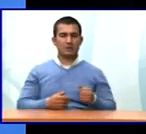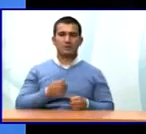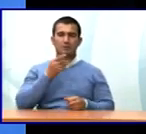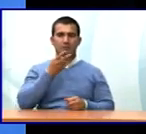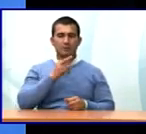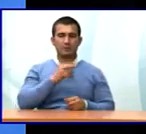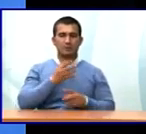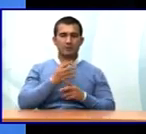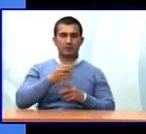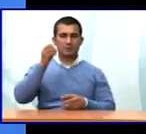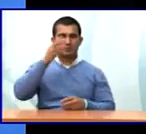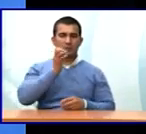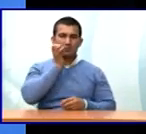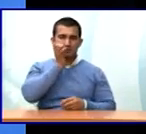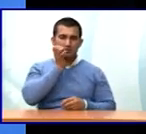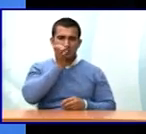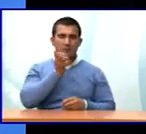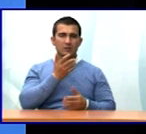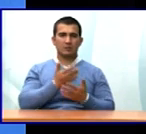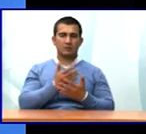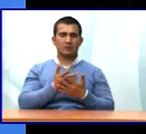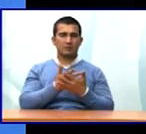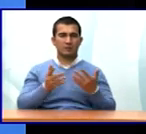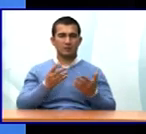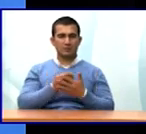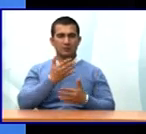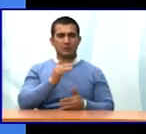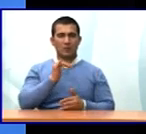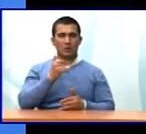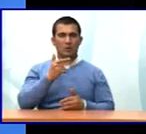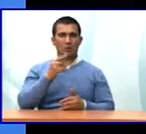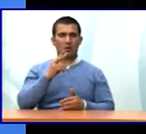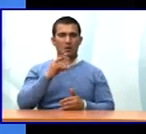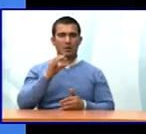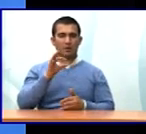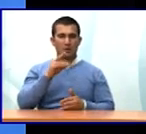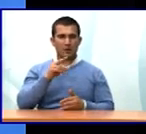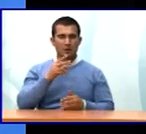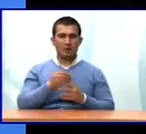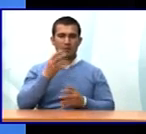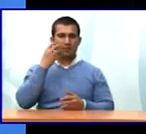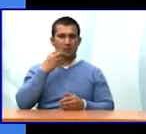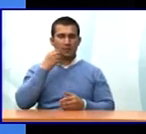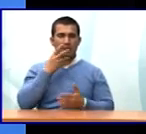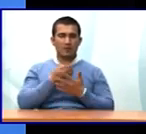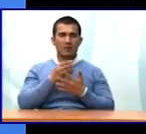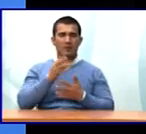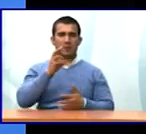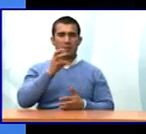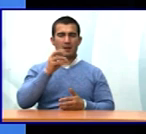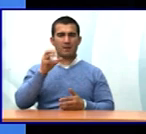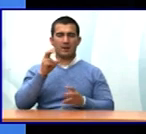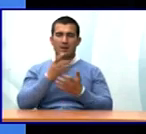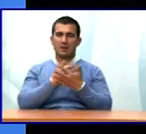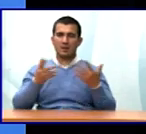zig'ir, kungaboqar, yong'oq bunda ko'p. Uglevodlar, demak, mevalar tarkibi uglevodlardan